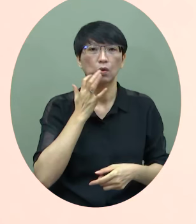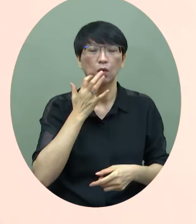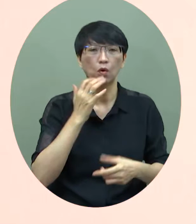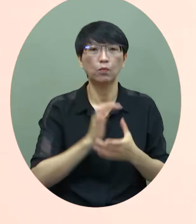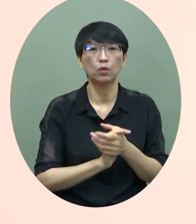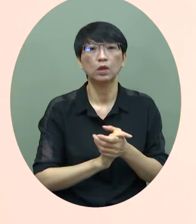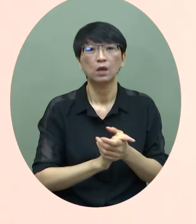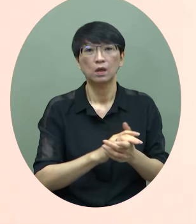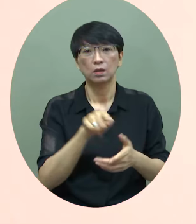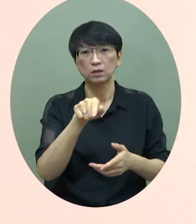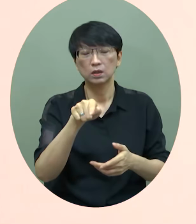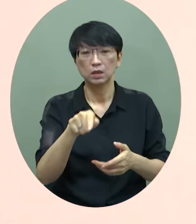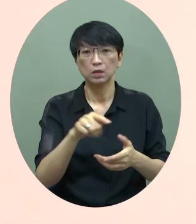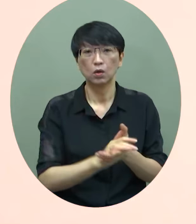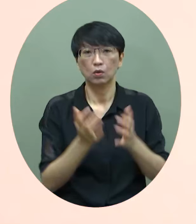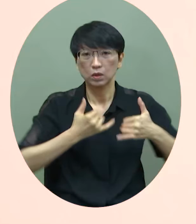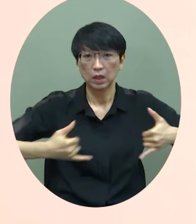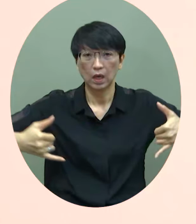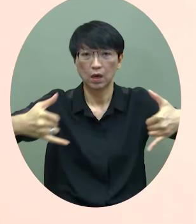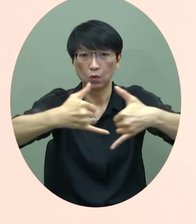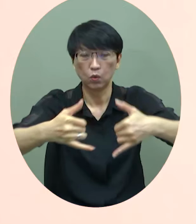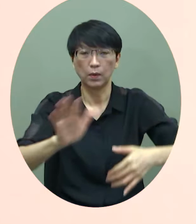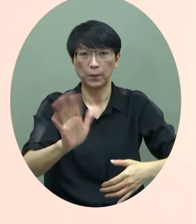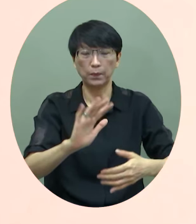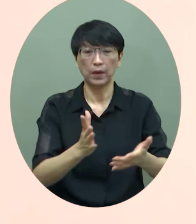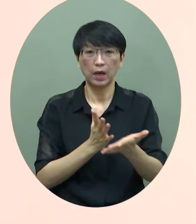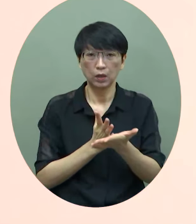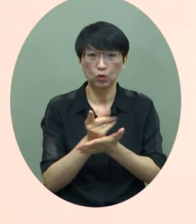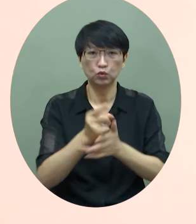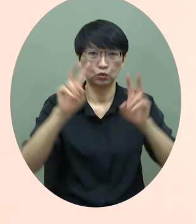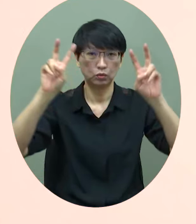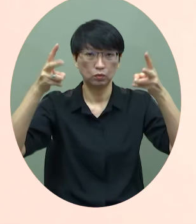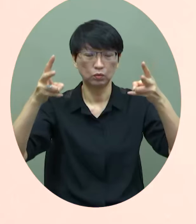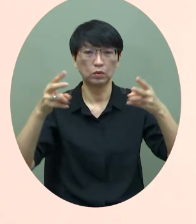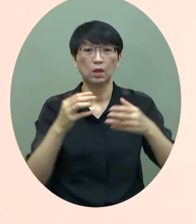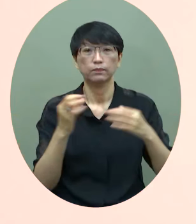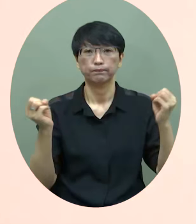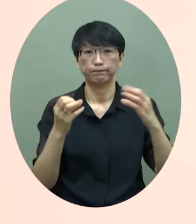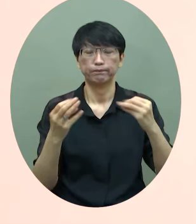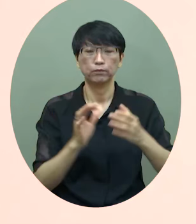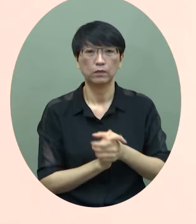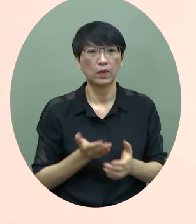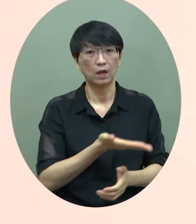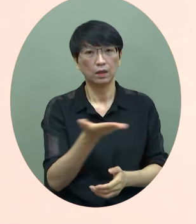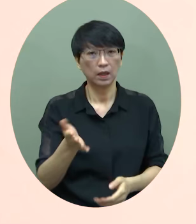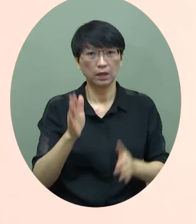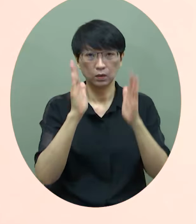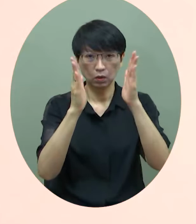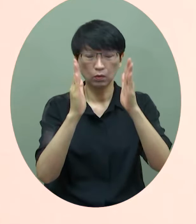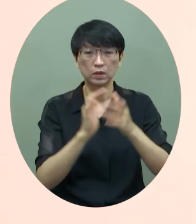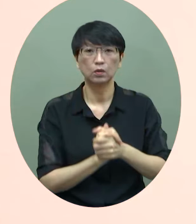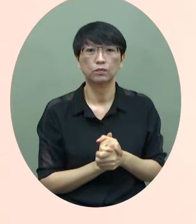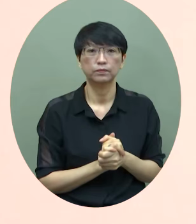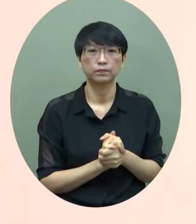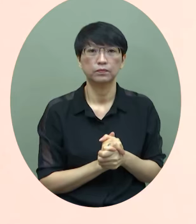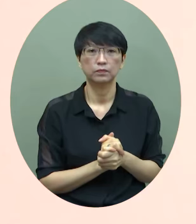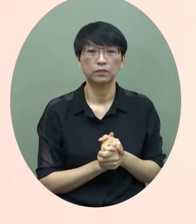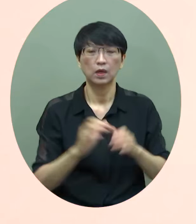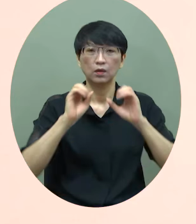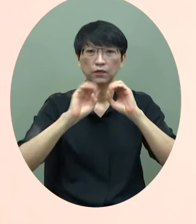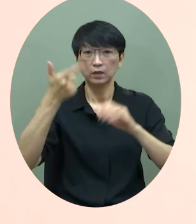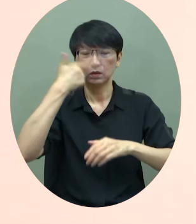這個不是一個全體的會議這個是一個專題的會議大家都留意到之後無論我們發